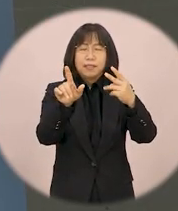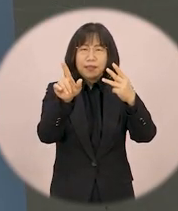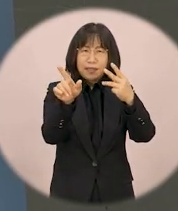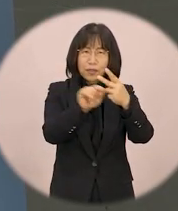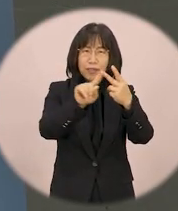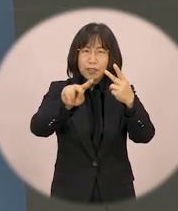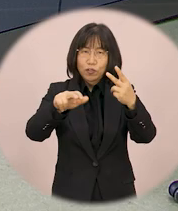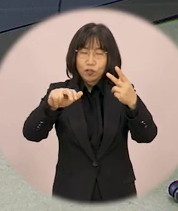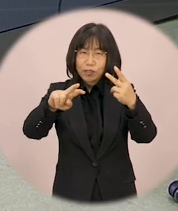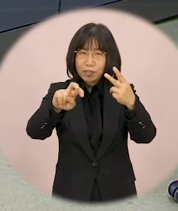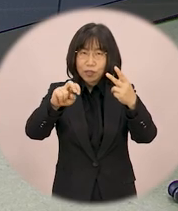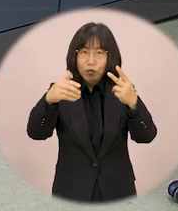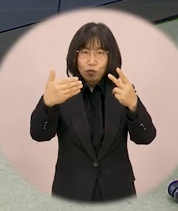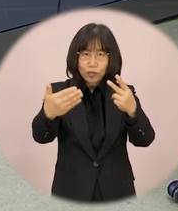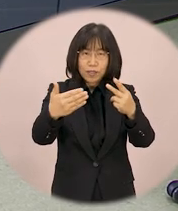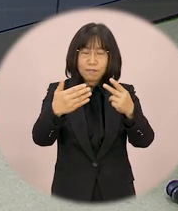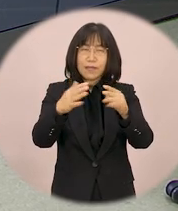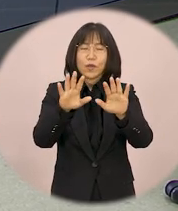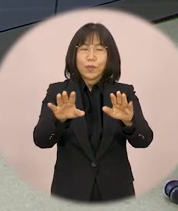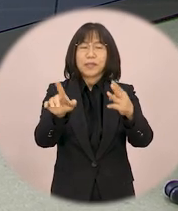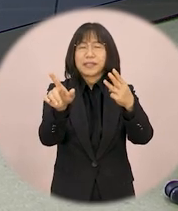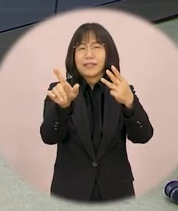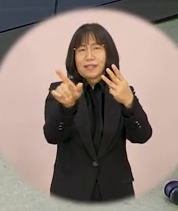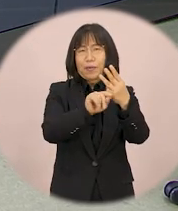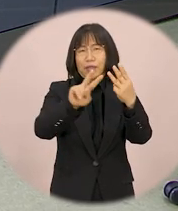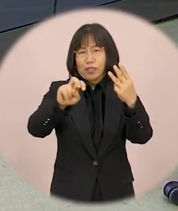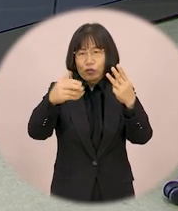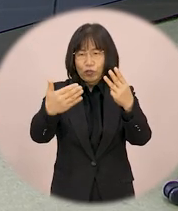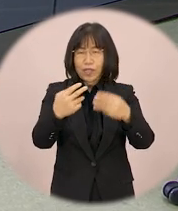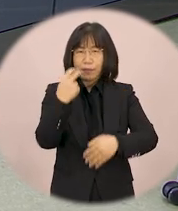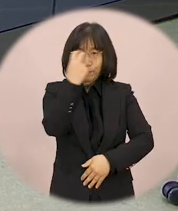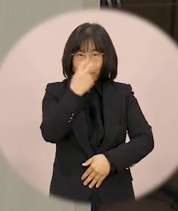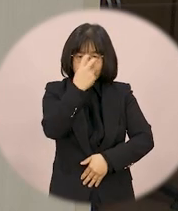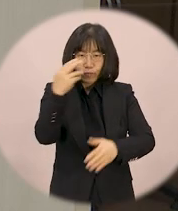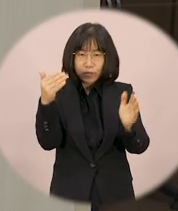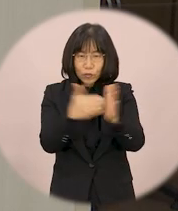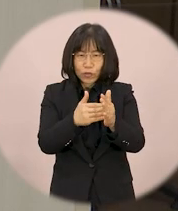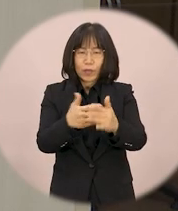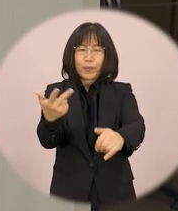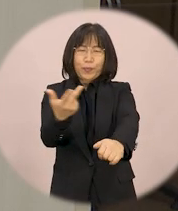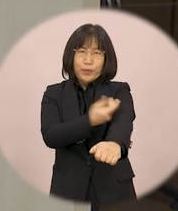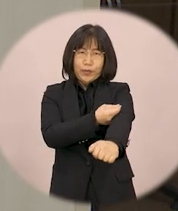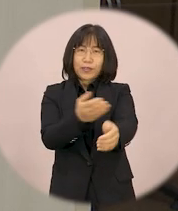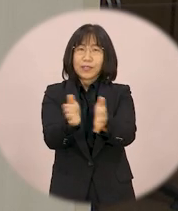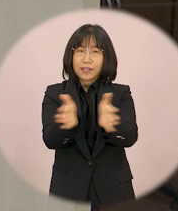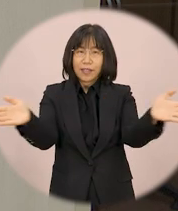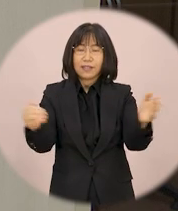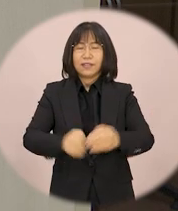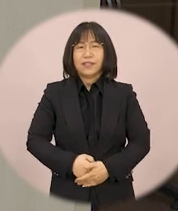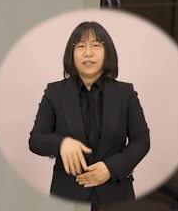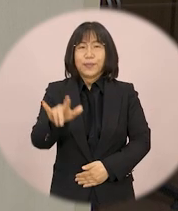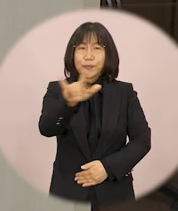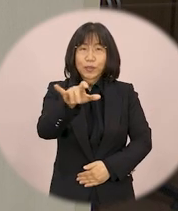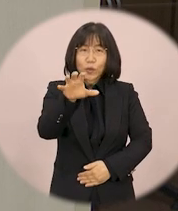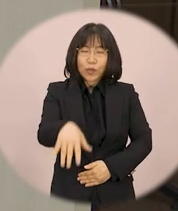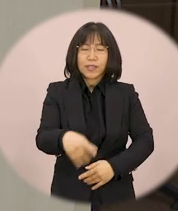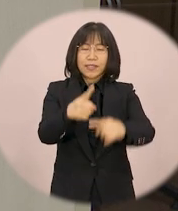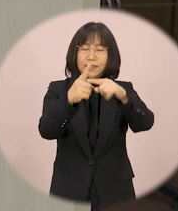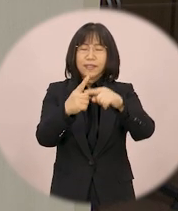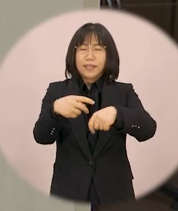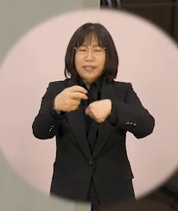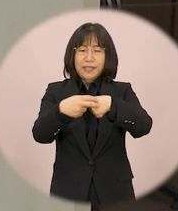본격적인 운영에 들어갑니다 코랄 9 혁신적 정 센터는 의사와 간호사 등